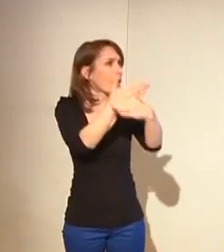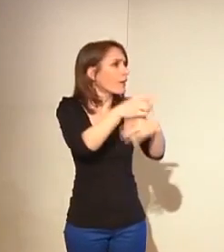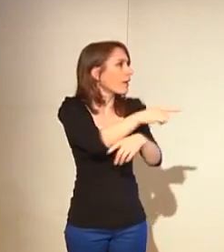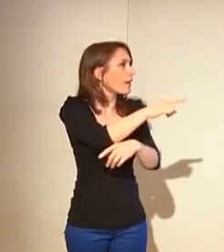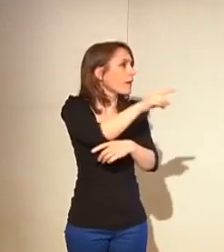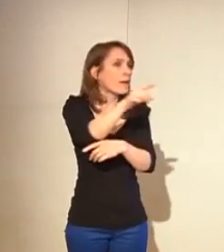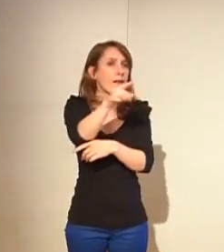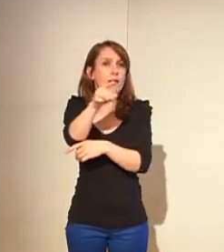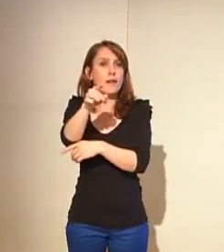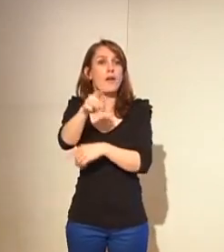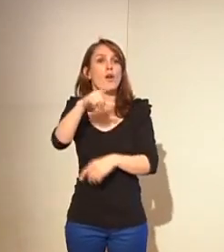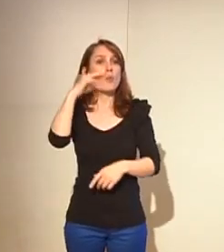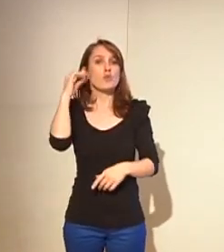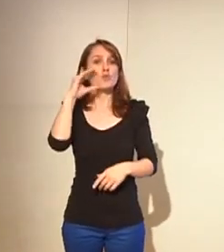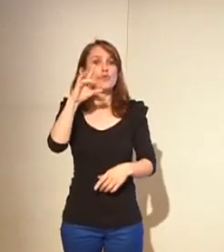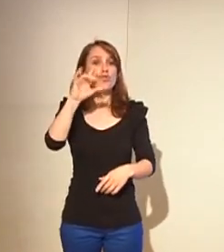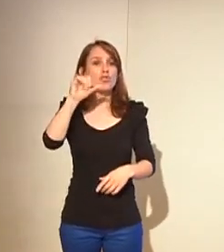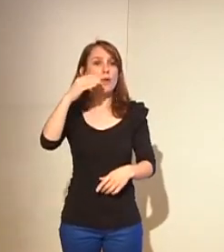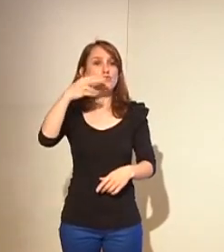parole monsieur